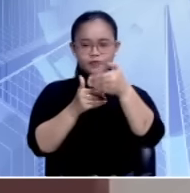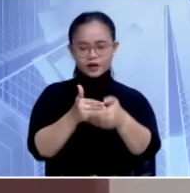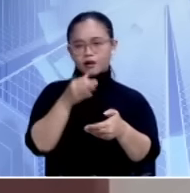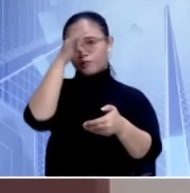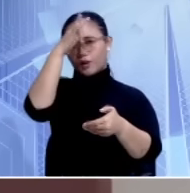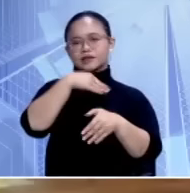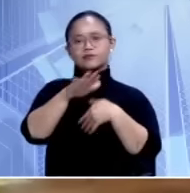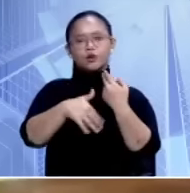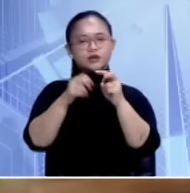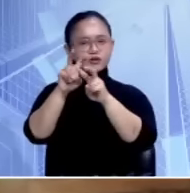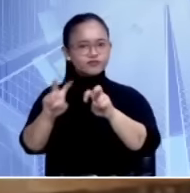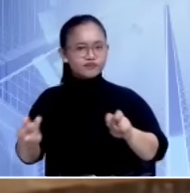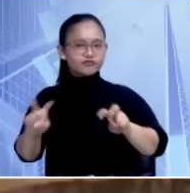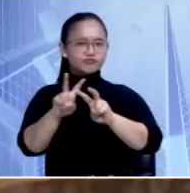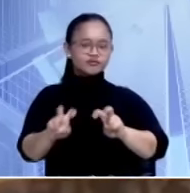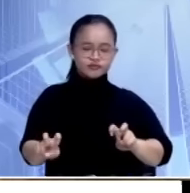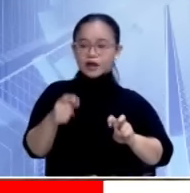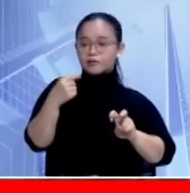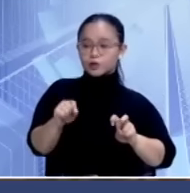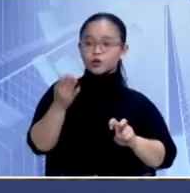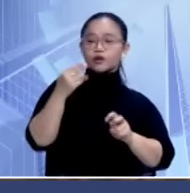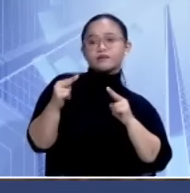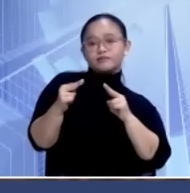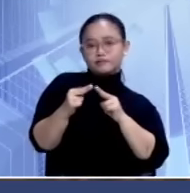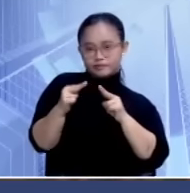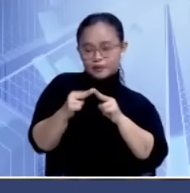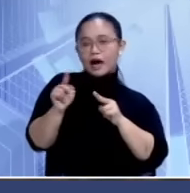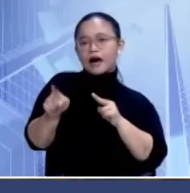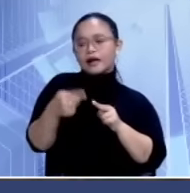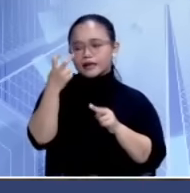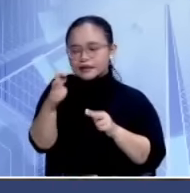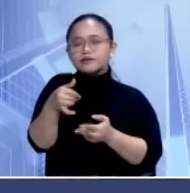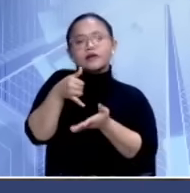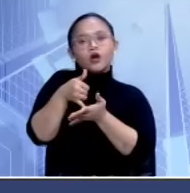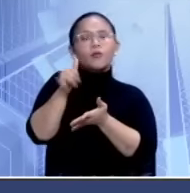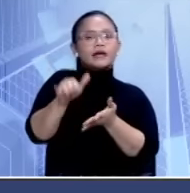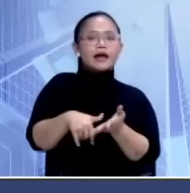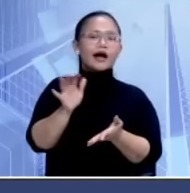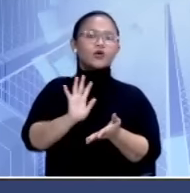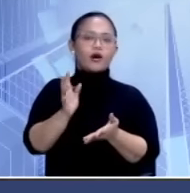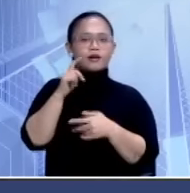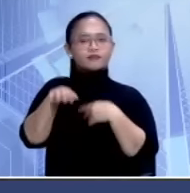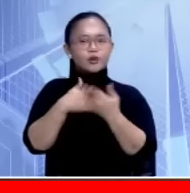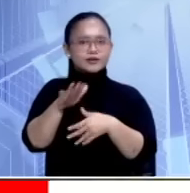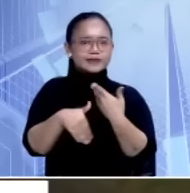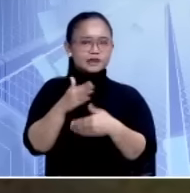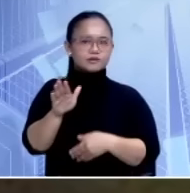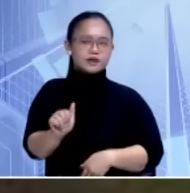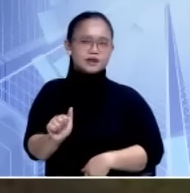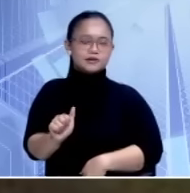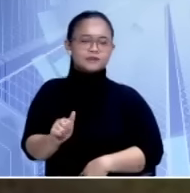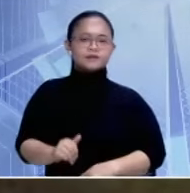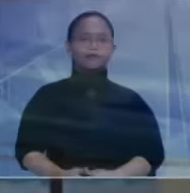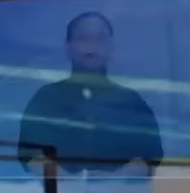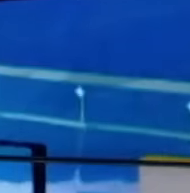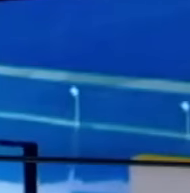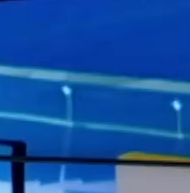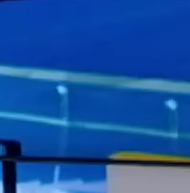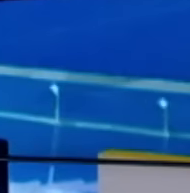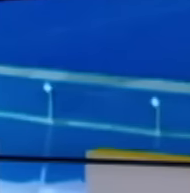polisi dan dilakukan tes urin apakah benar menggunakan narkoba atau tidak. Dari Medan, Sumatera Utara, Yuda Bahar, iNews melaporkan.